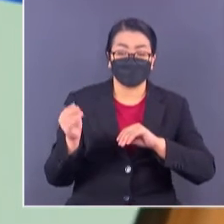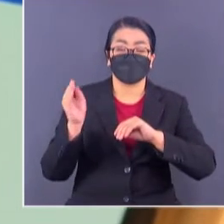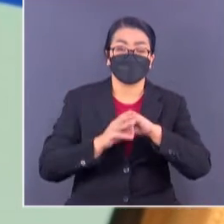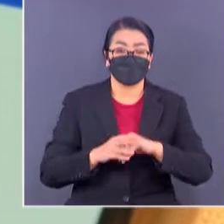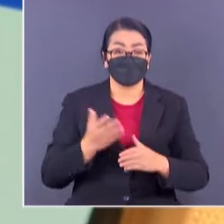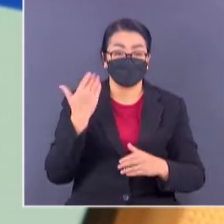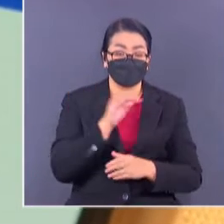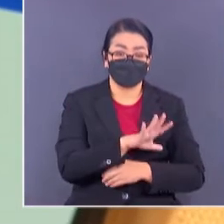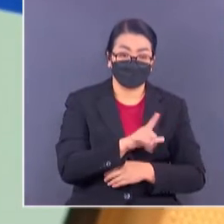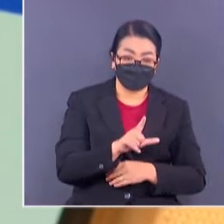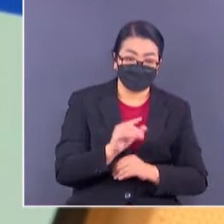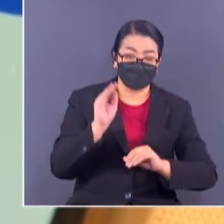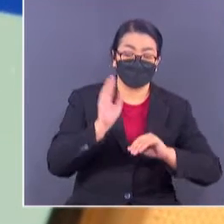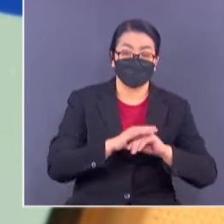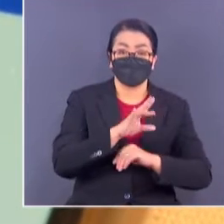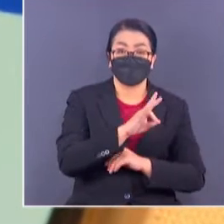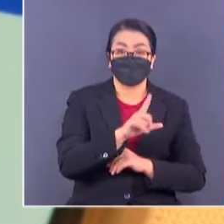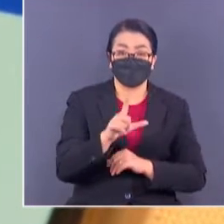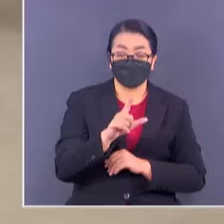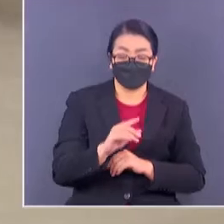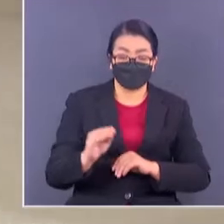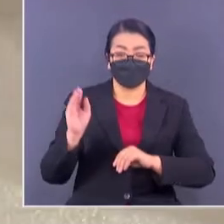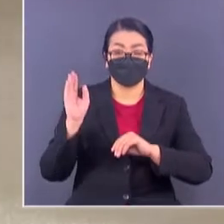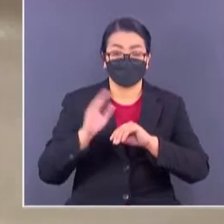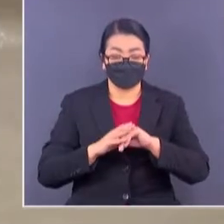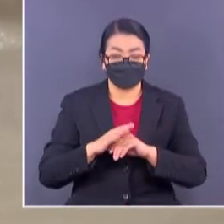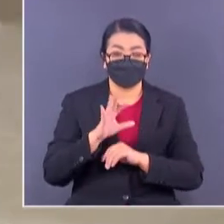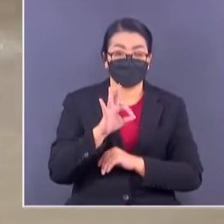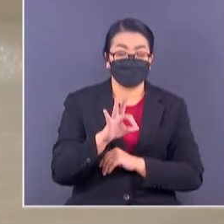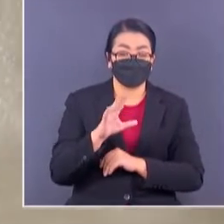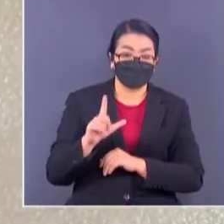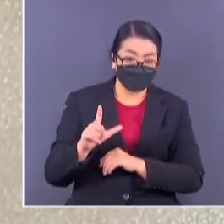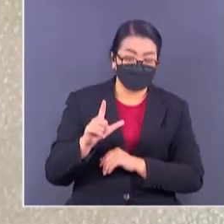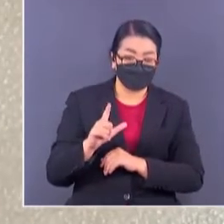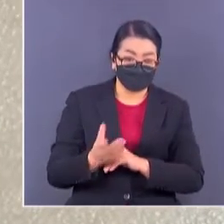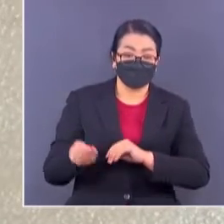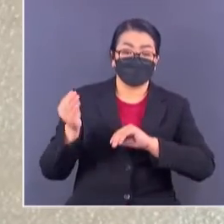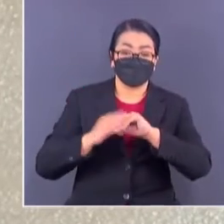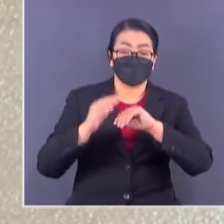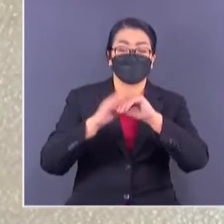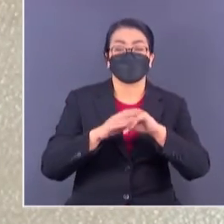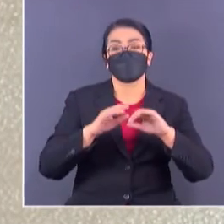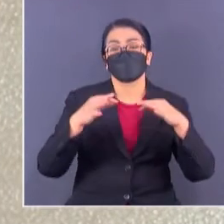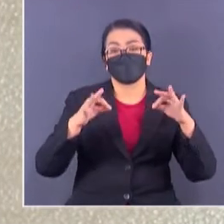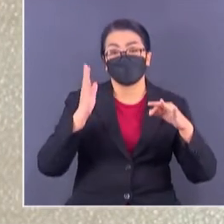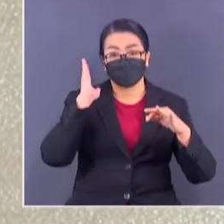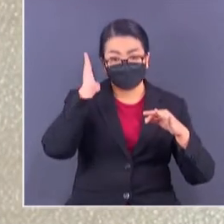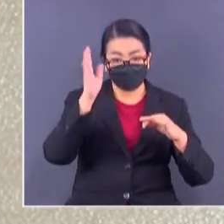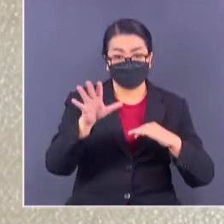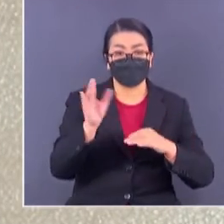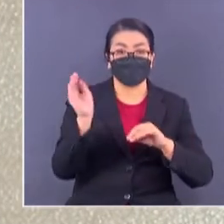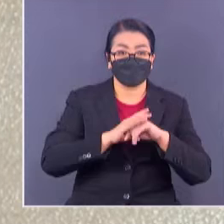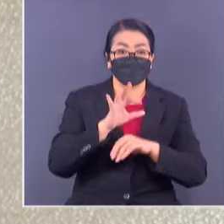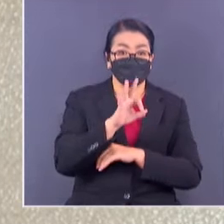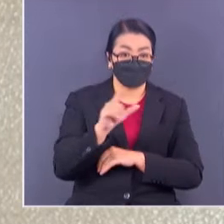มก่อนหน้านี้5ล้านใช ่ ไหม ใช ่7ล้านก็วันกว่าๆ ค่ะ 7ล้านก็วันกว่า ๆ เดี๋ยวดูสิ9ล้านเป็นยังไ